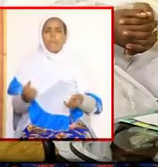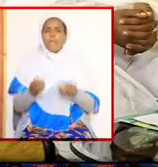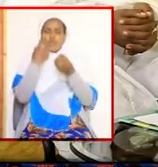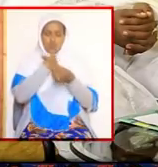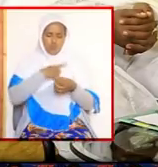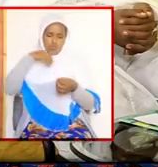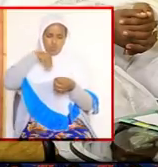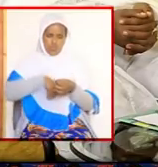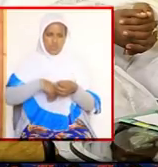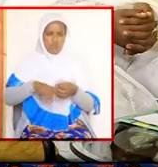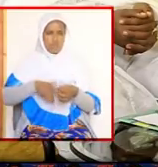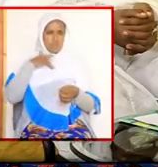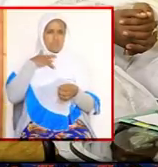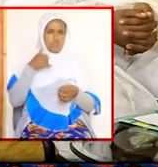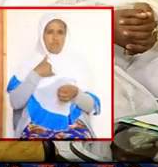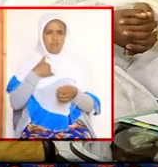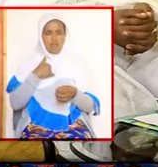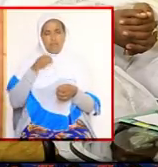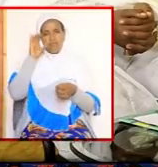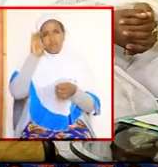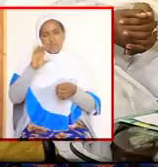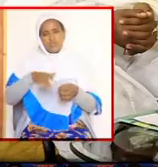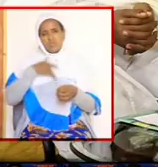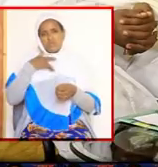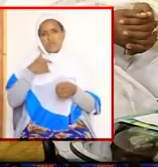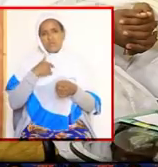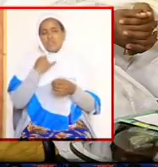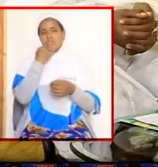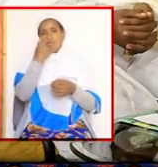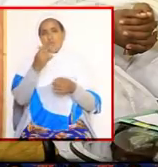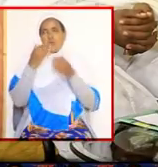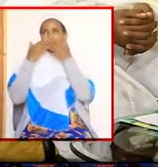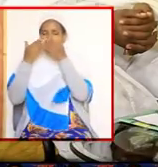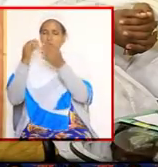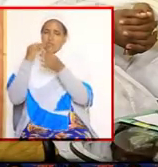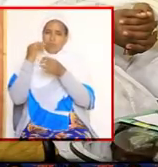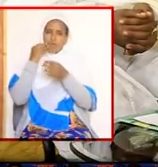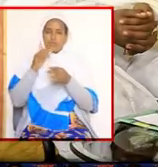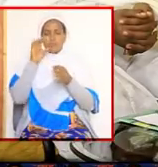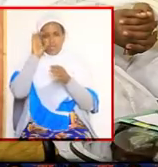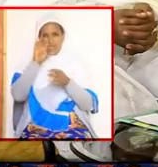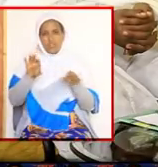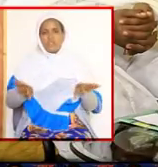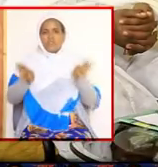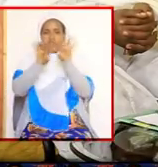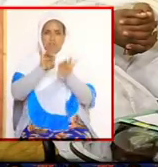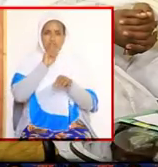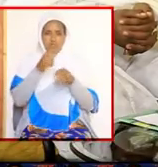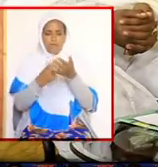ብዙ ውስጤን ይወረበረኝ ነበረ። የግዴታ ዝሚያ ዜማ ውዳሴ ማርያም የግድ መጮህ የግድ